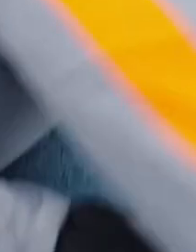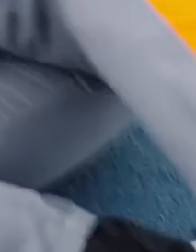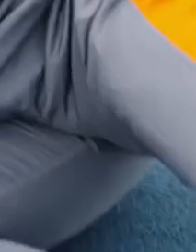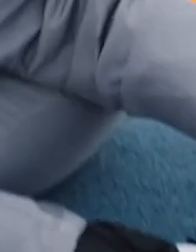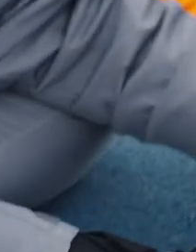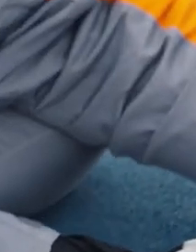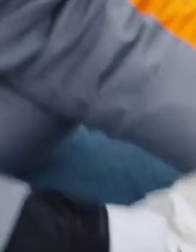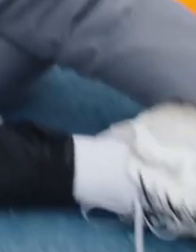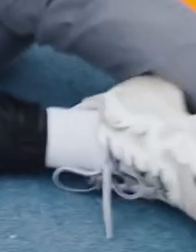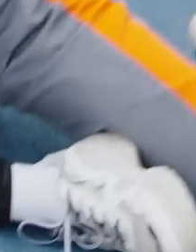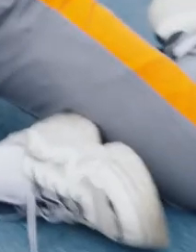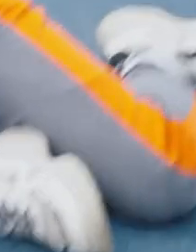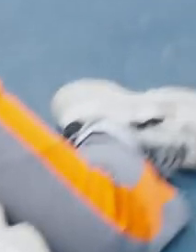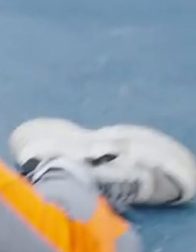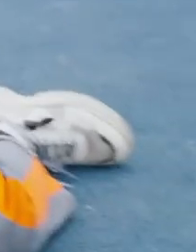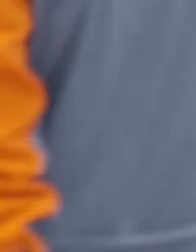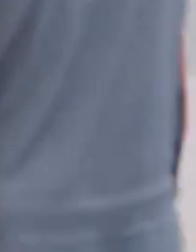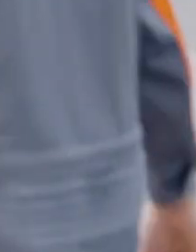아니